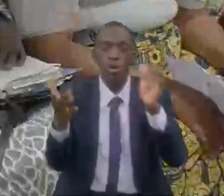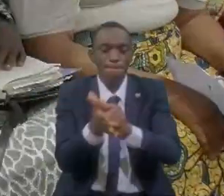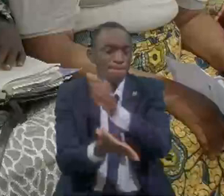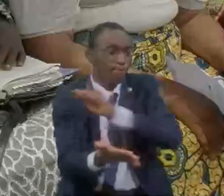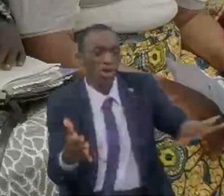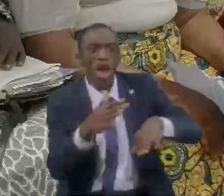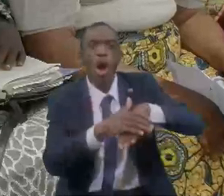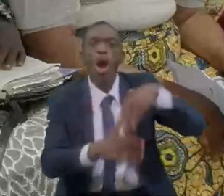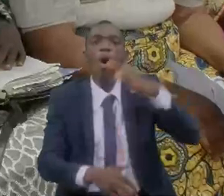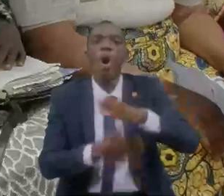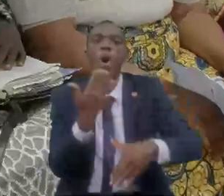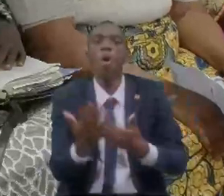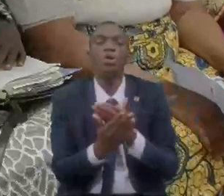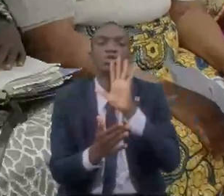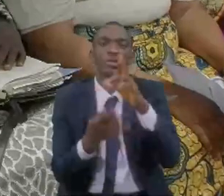transgressions.